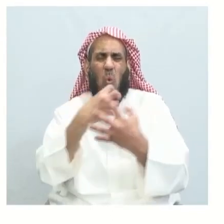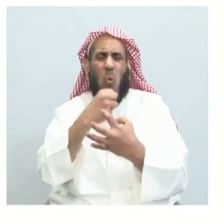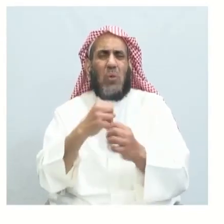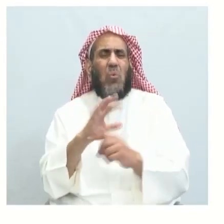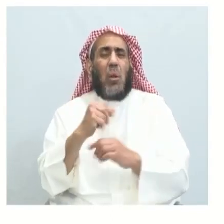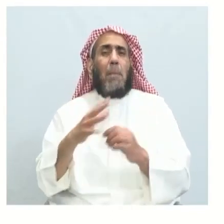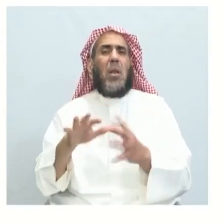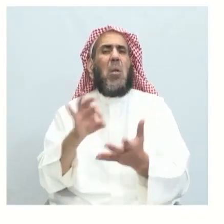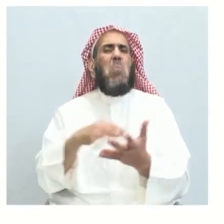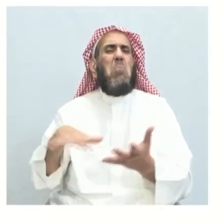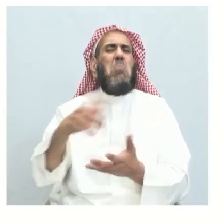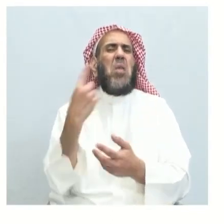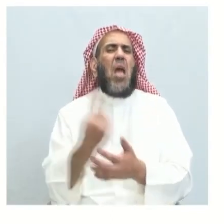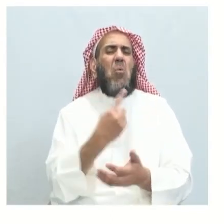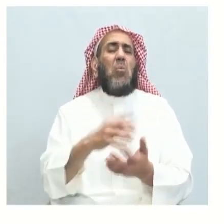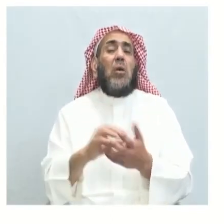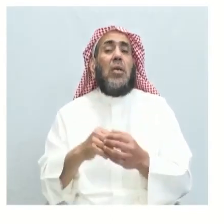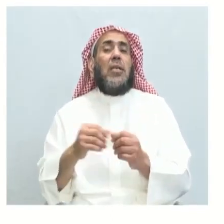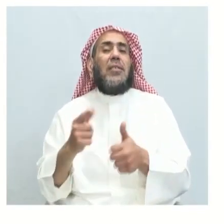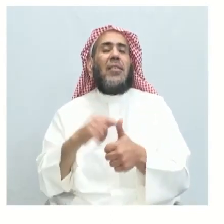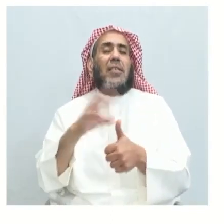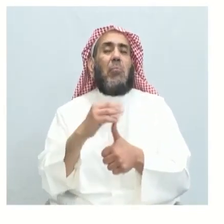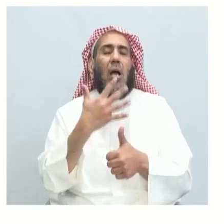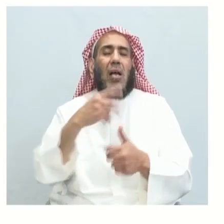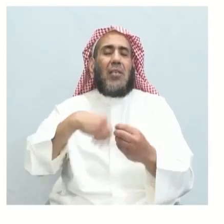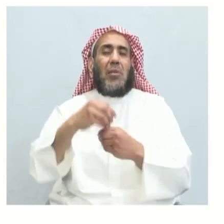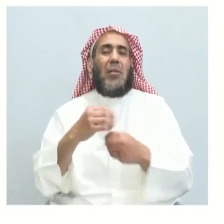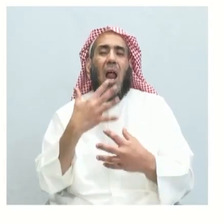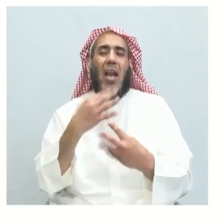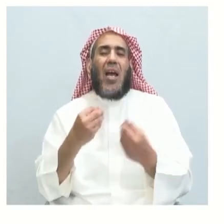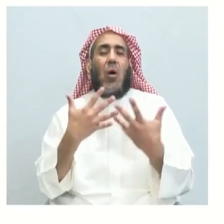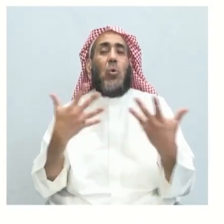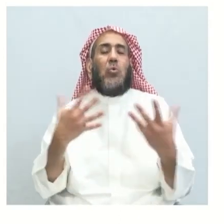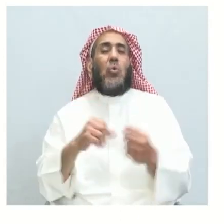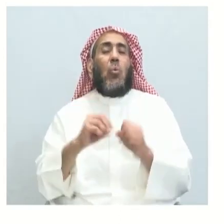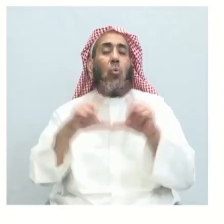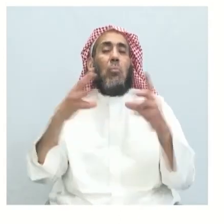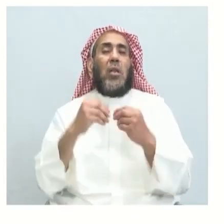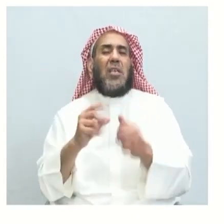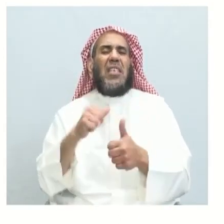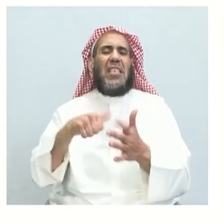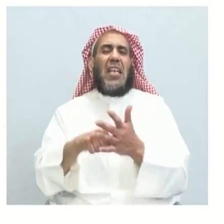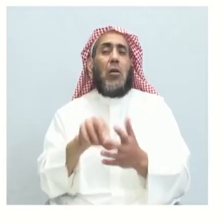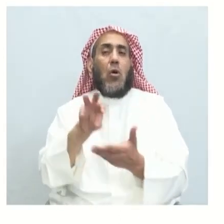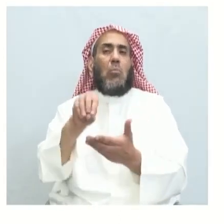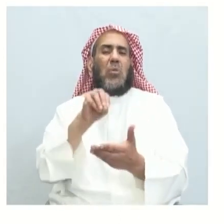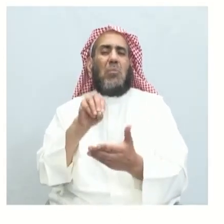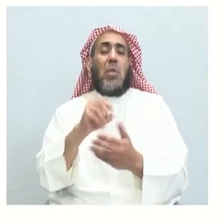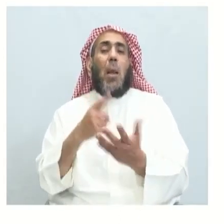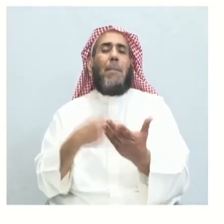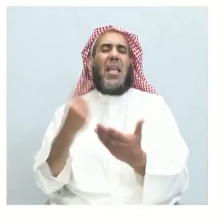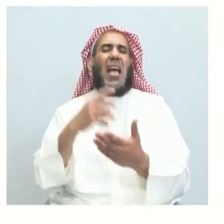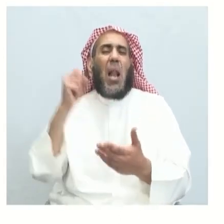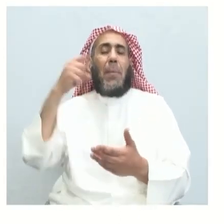تاثرهم بالبيئه بحكم البيئه وصدر الاسلام اصبحت اكثر رقه وسهوله وضوح المعاني الجاهليه ايضا مستمده وتزع من البيئه